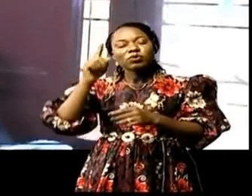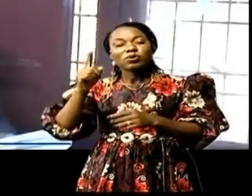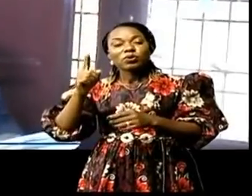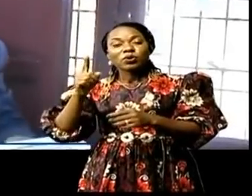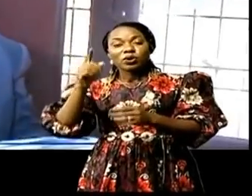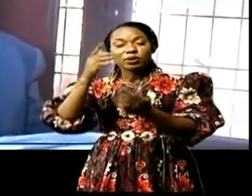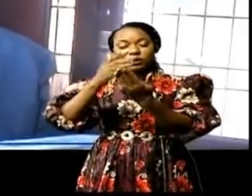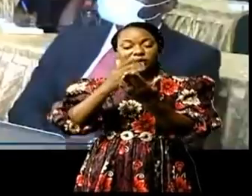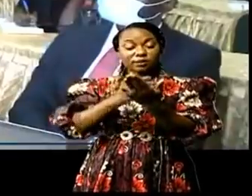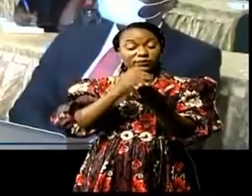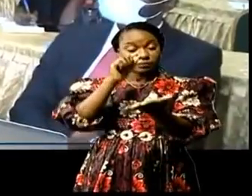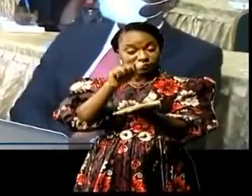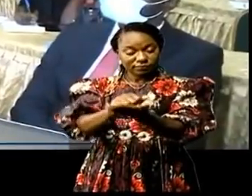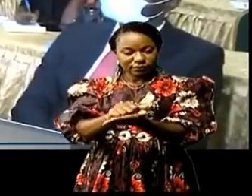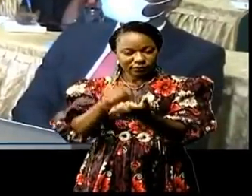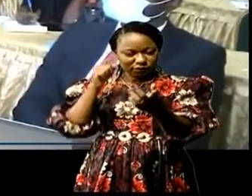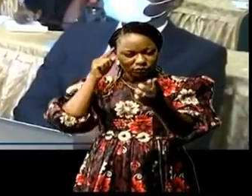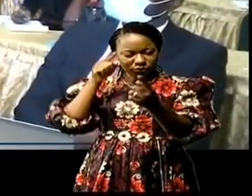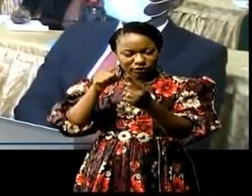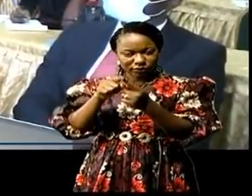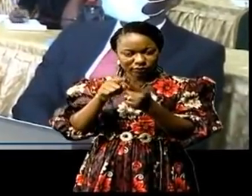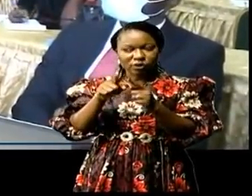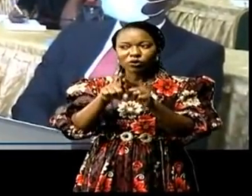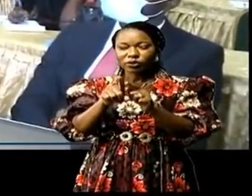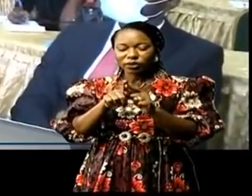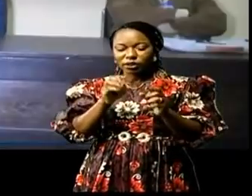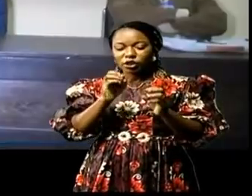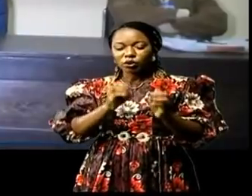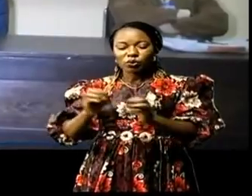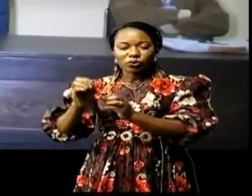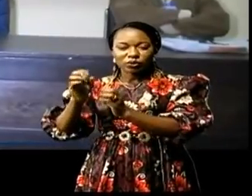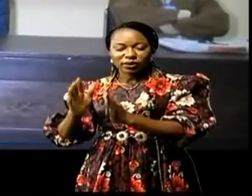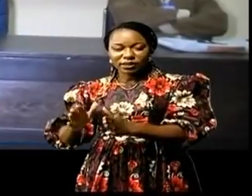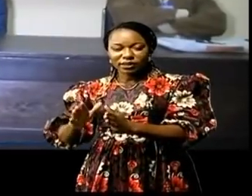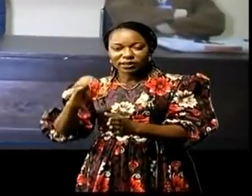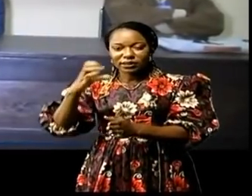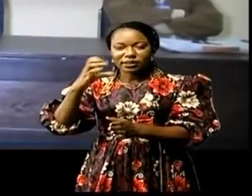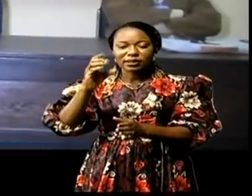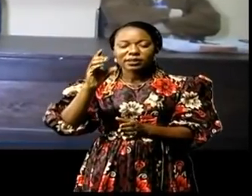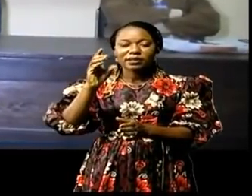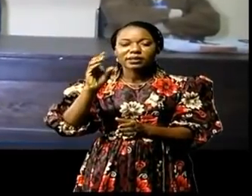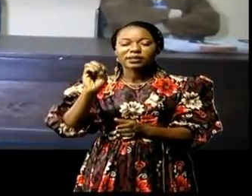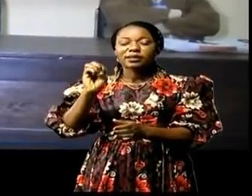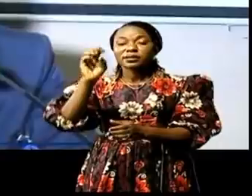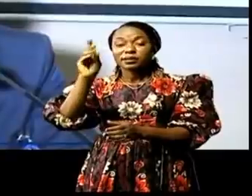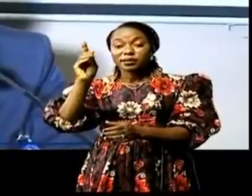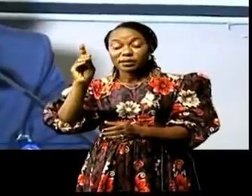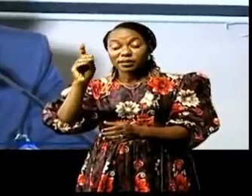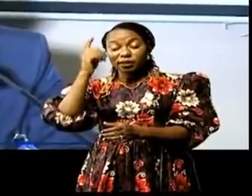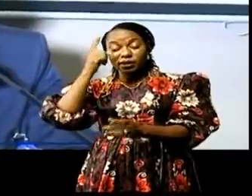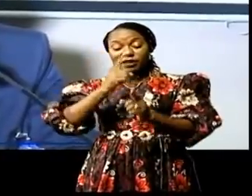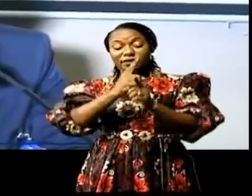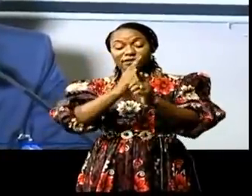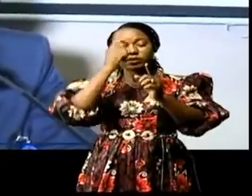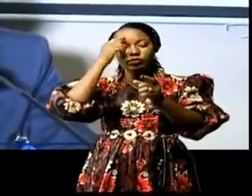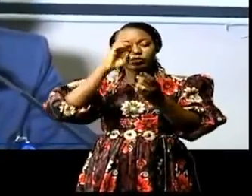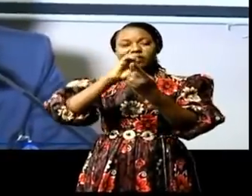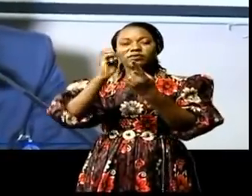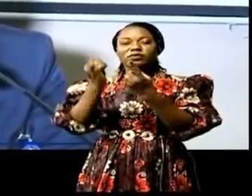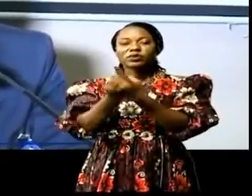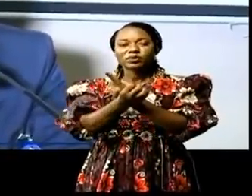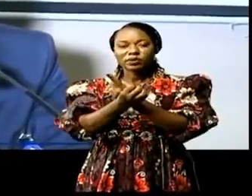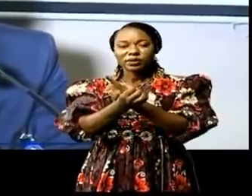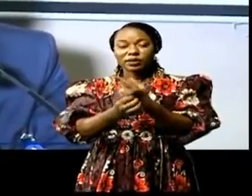ne citer que ses objectifs. Le coordinateur de l'ONG CDN, Cercle pour la défense de l'environnement, Barthélémy